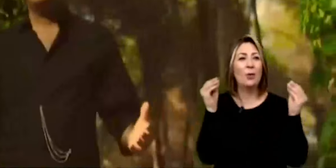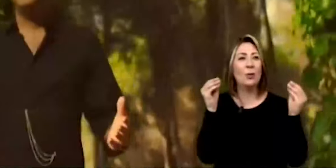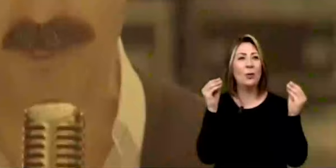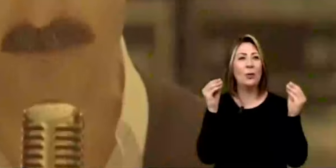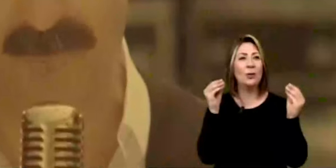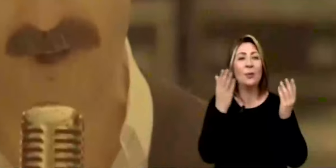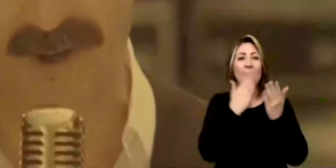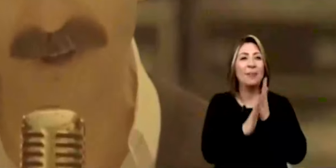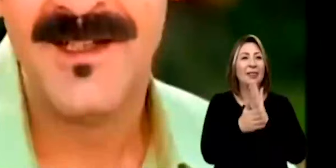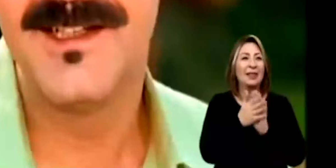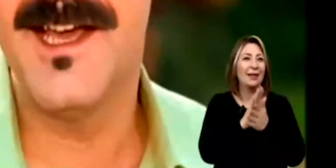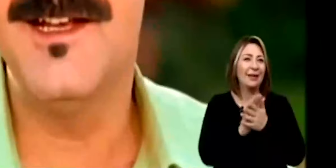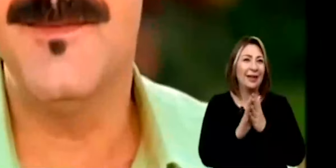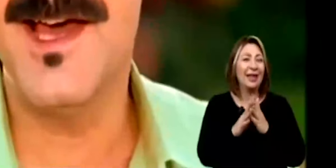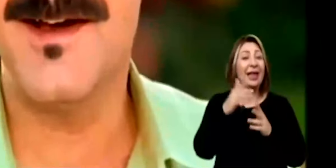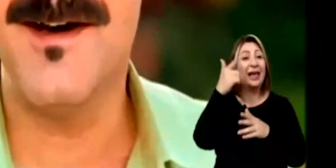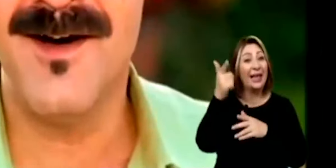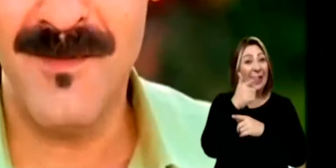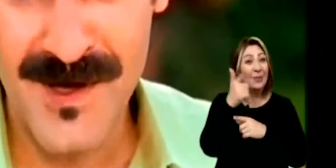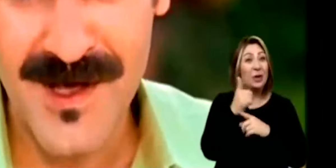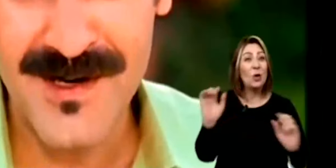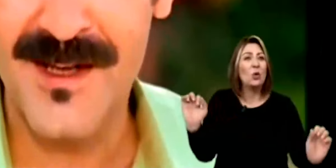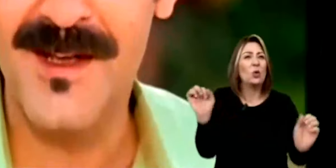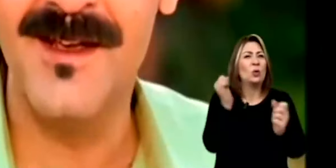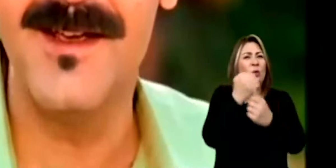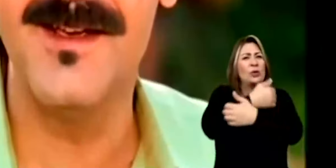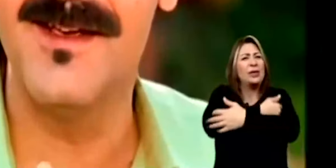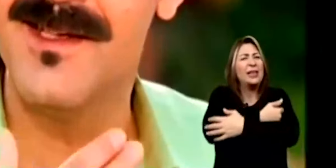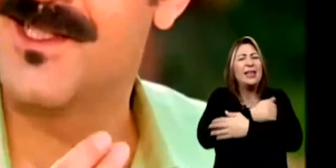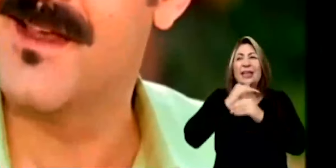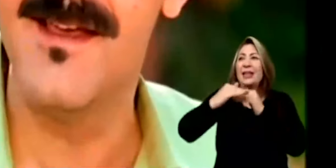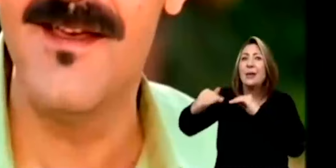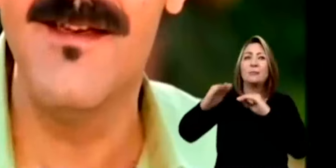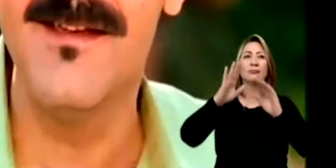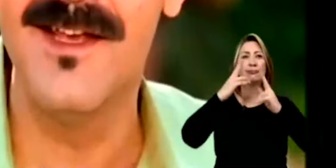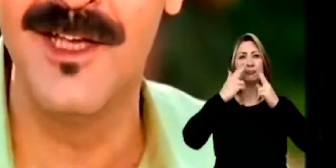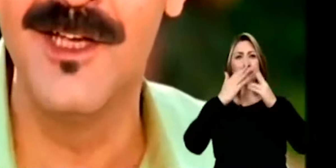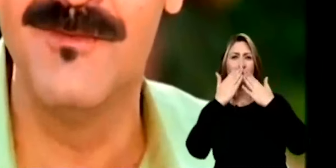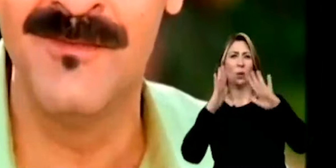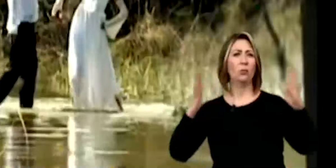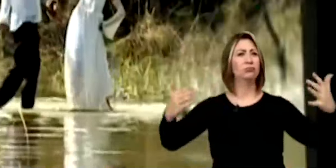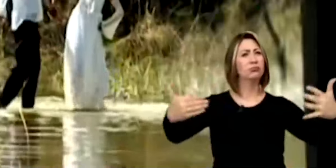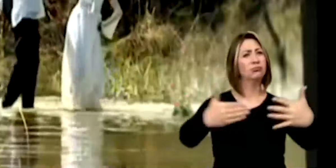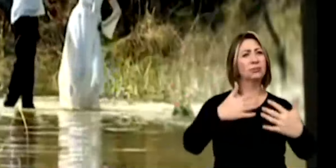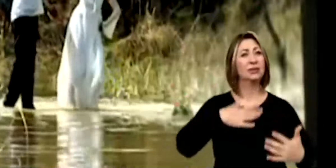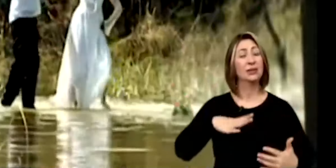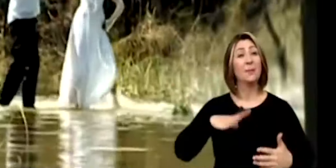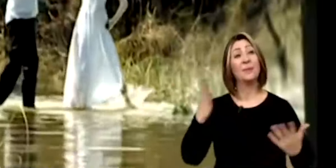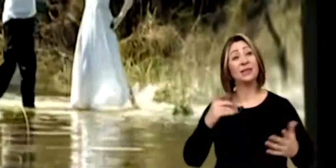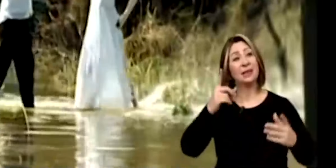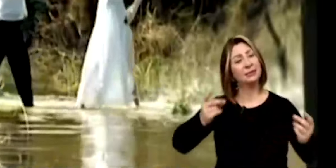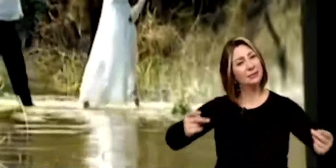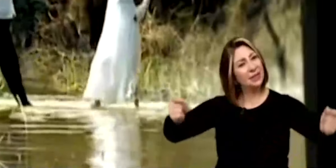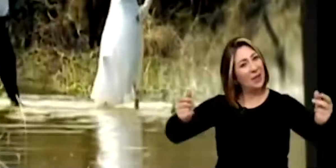nihayet neredeyse yok oldu. Kliplerinde kucakladığın kitleyi mümkün olduğunca kozmopolit tutmak ister gibiydin hep. Mesela sen